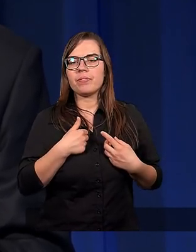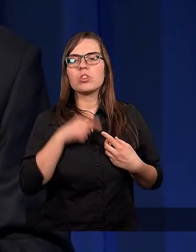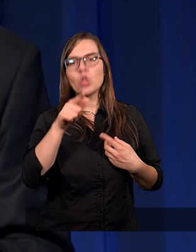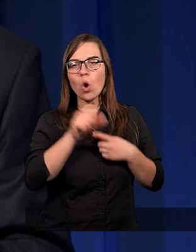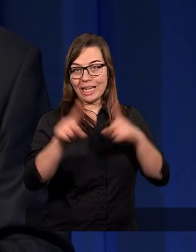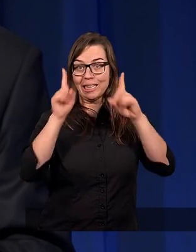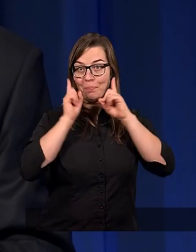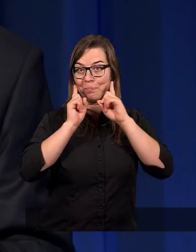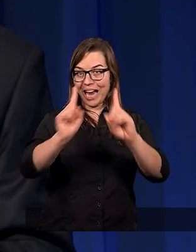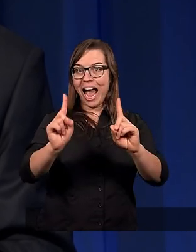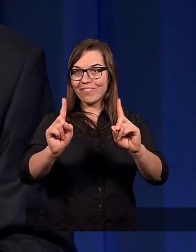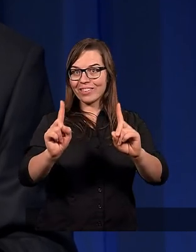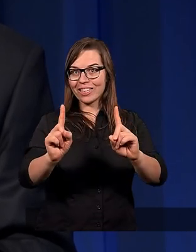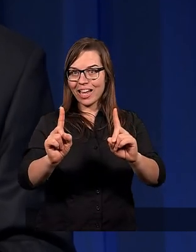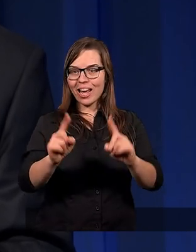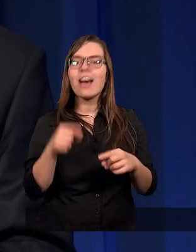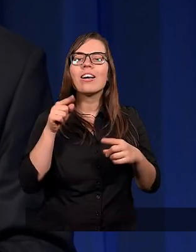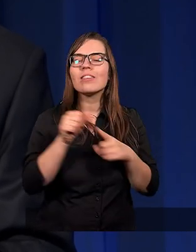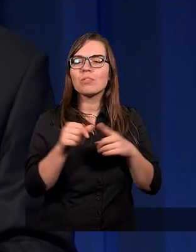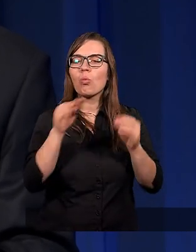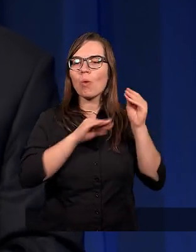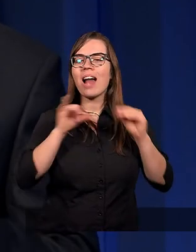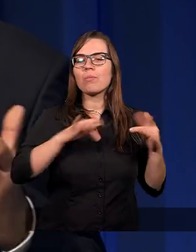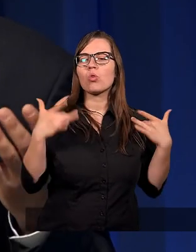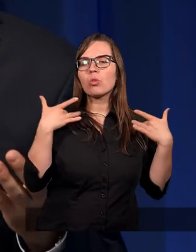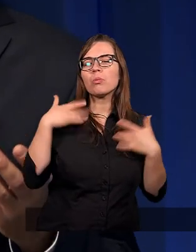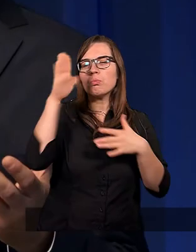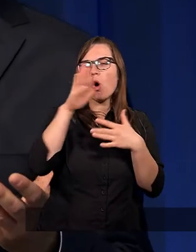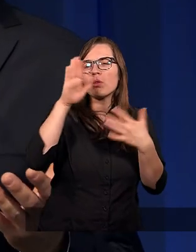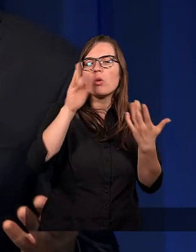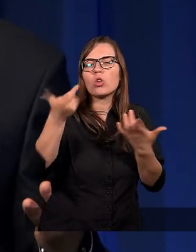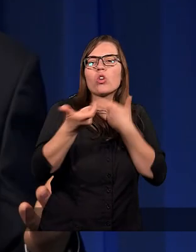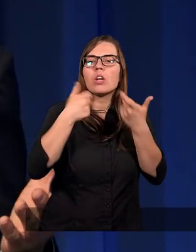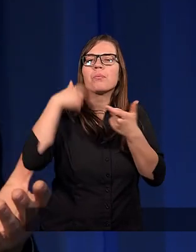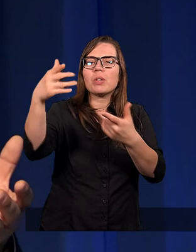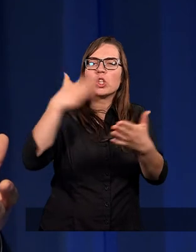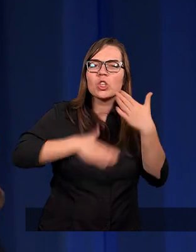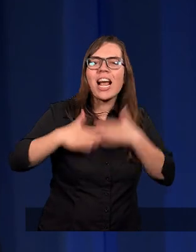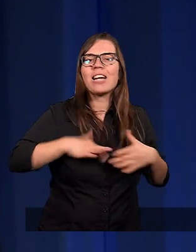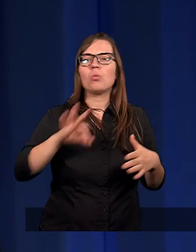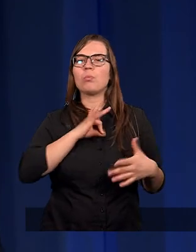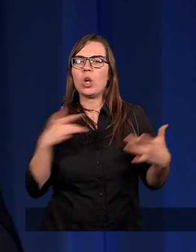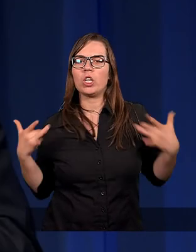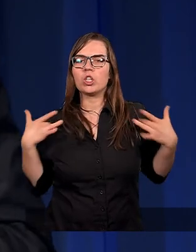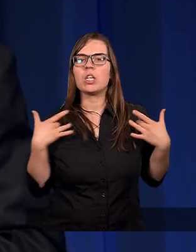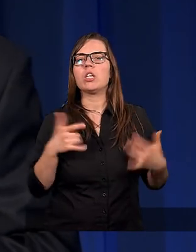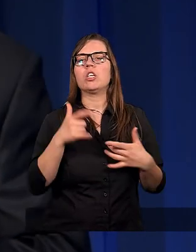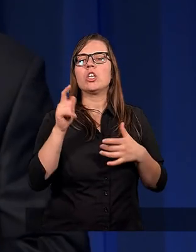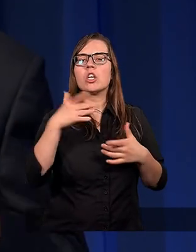I to jest prawda. Układam sobie życie. Boże, co zrobić, żebyś się cieszył z mojego życia?